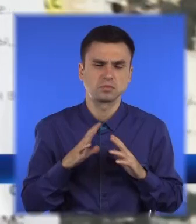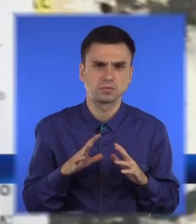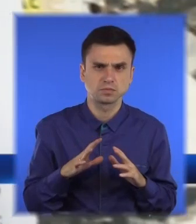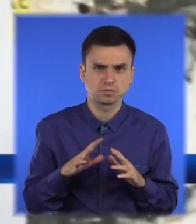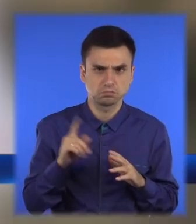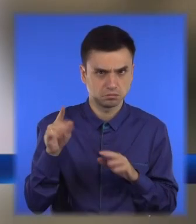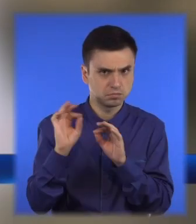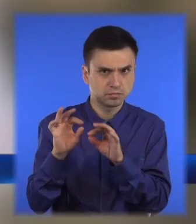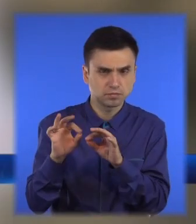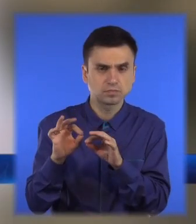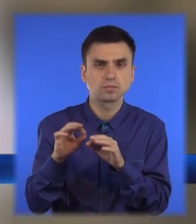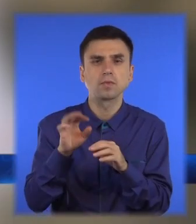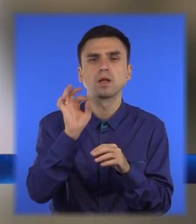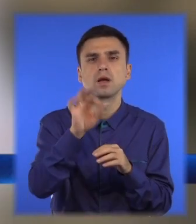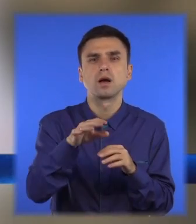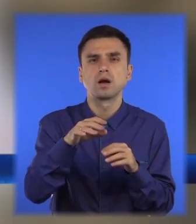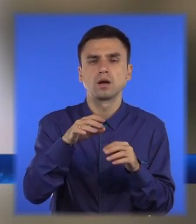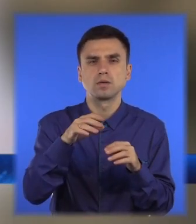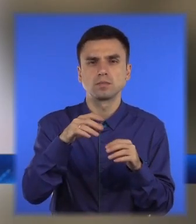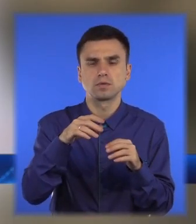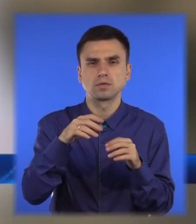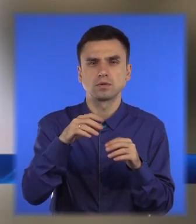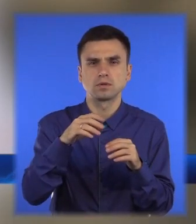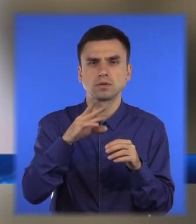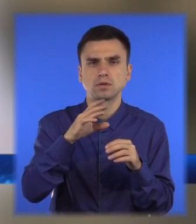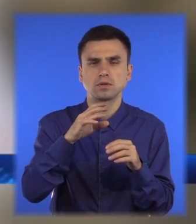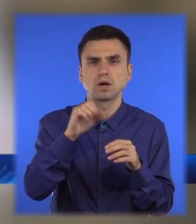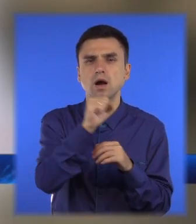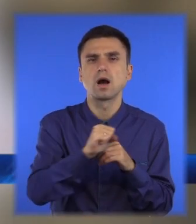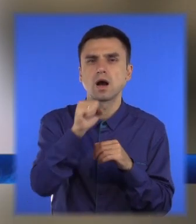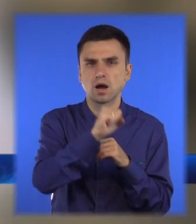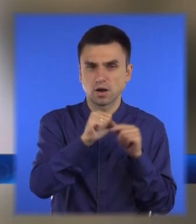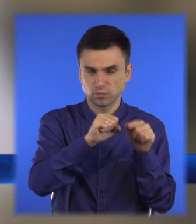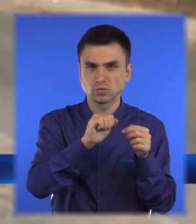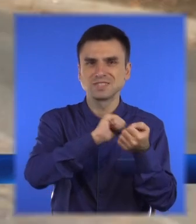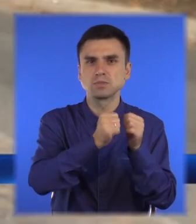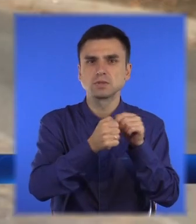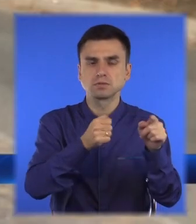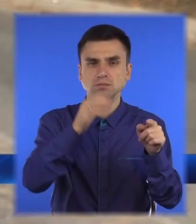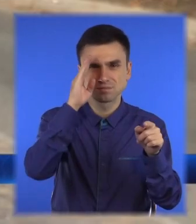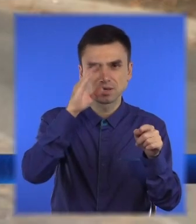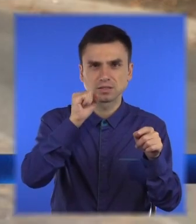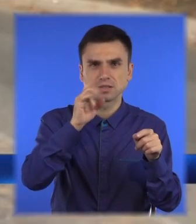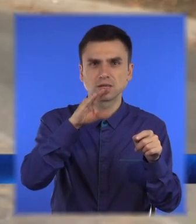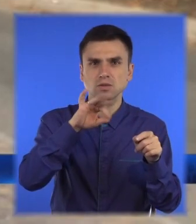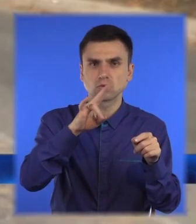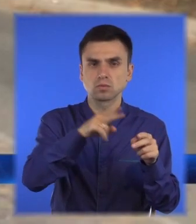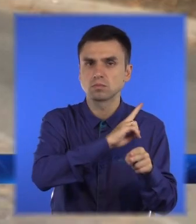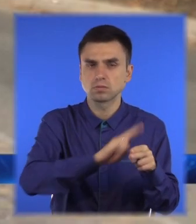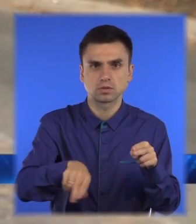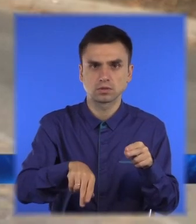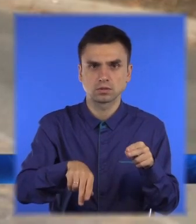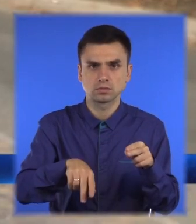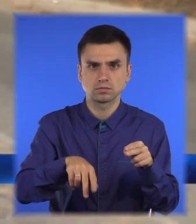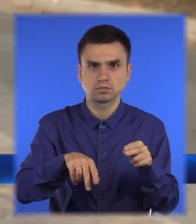розшукують зниклого наприкінці серпня в Кам'янському 11-річного Антона Полоцького. Останнього разу його бачили саме в